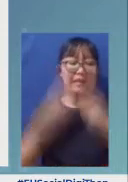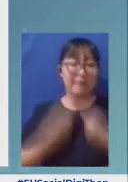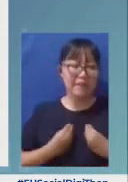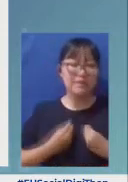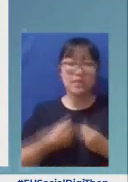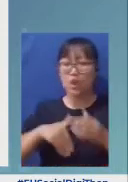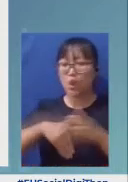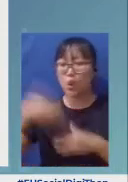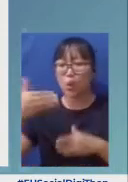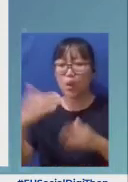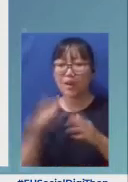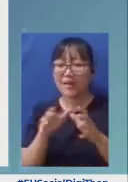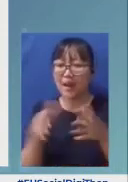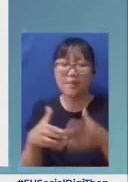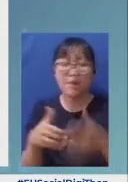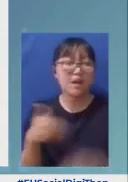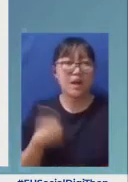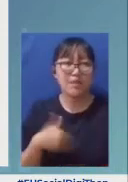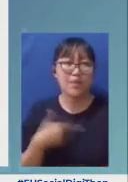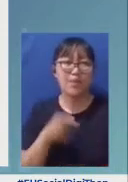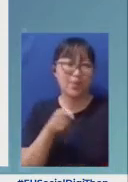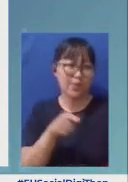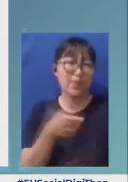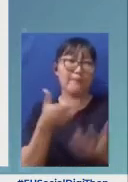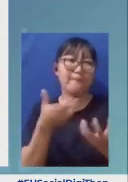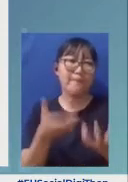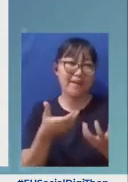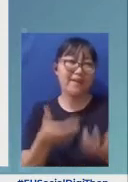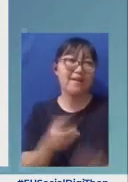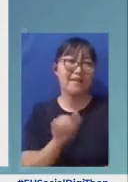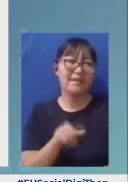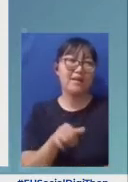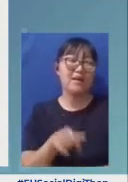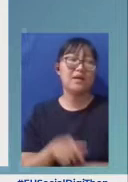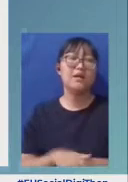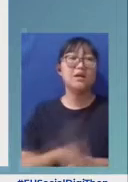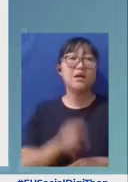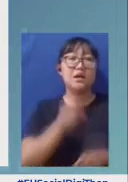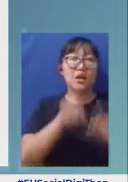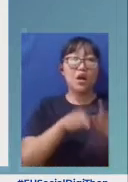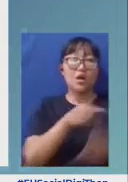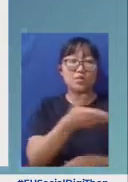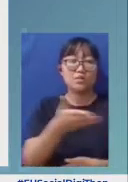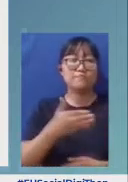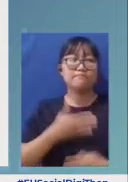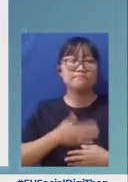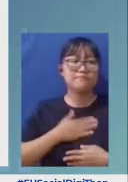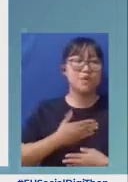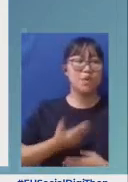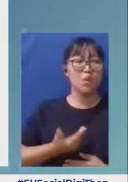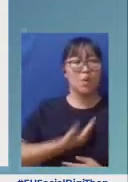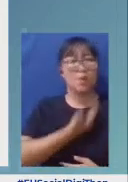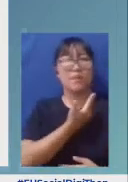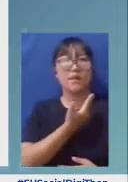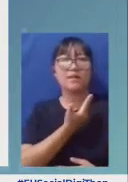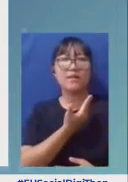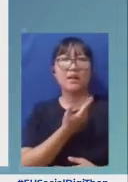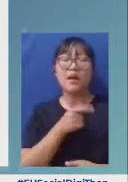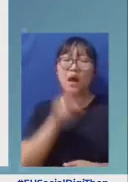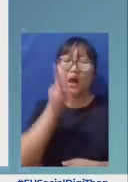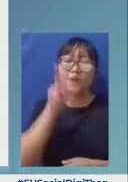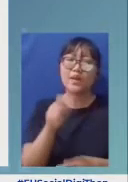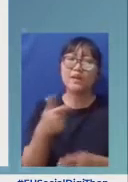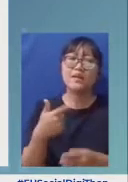yang paling bagus adalah kalau dia menjadi korban, dia bisa curhat dan segera mendapatkan perhatian ya dan